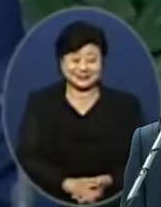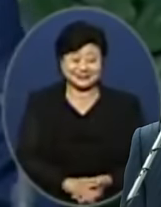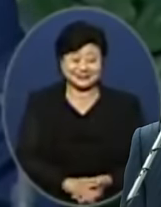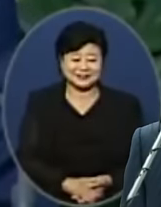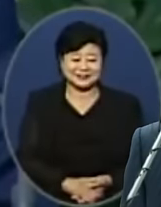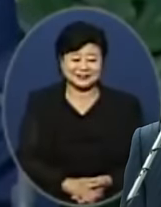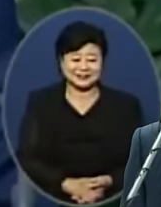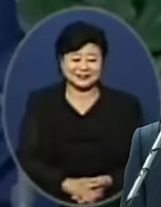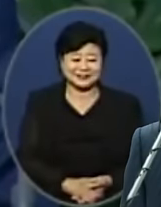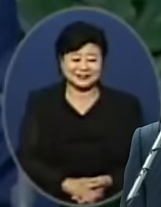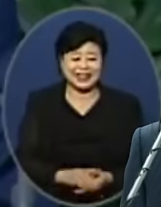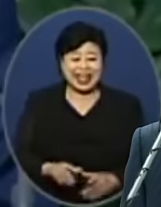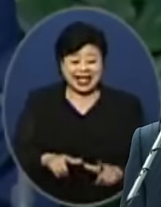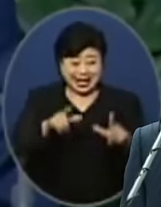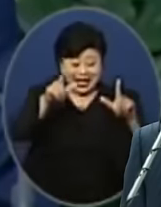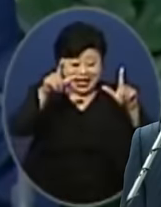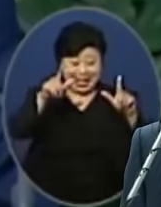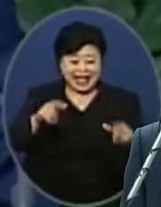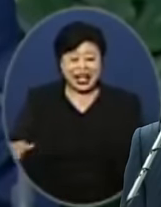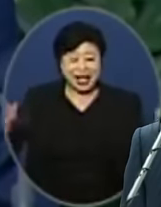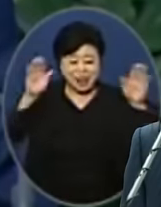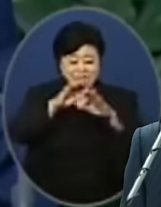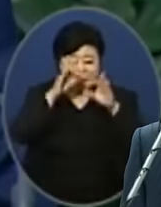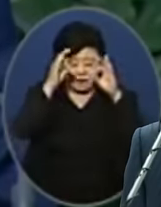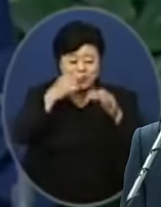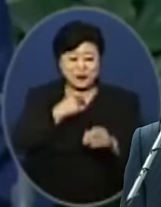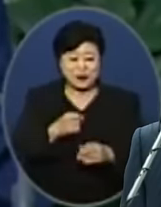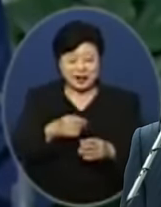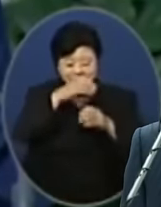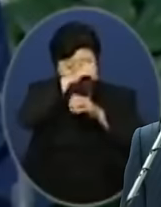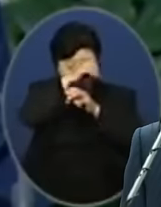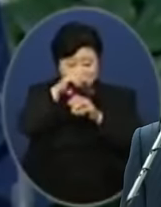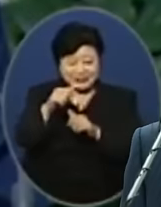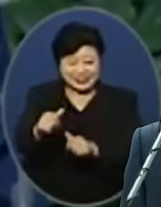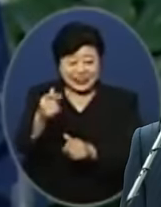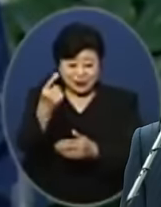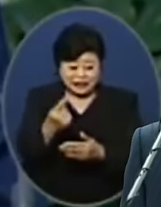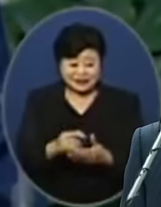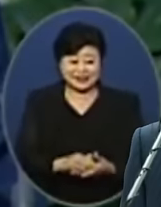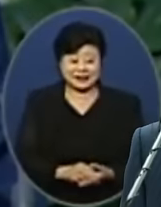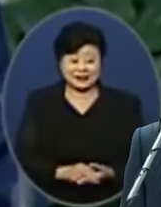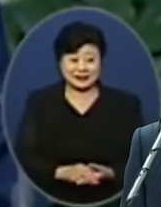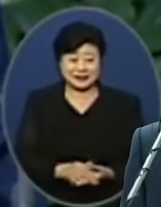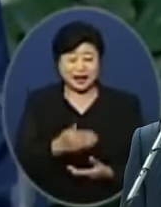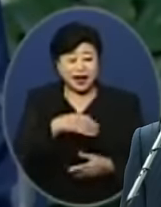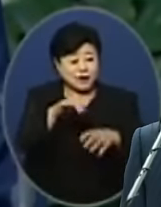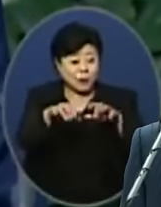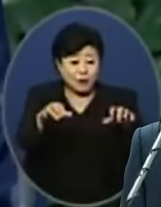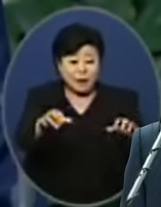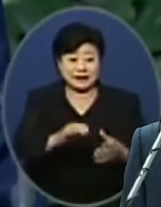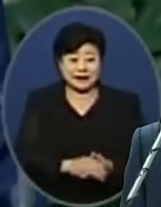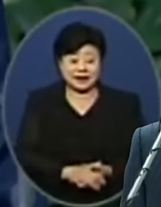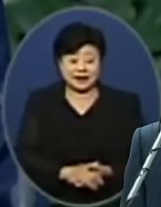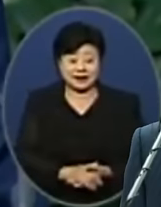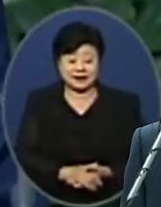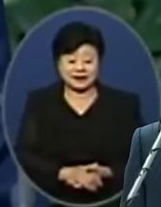그 해가 밤을 보기 위해서 별들을 따라놨으니까 가는 곳마다